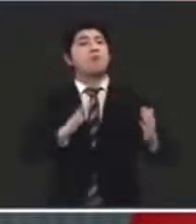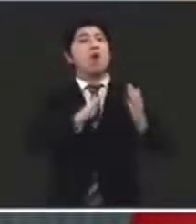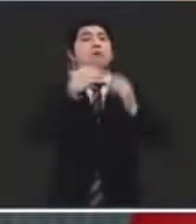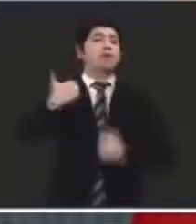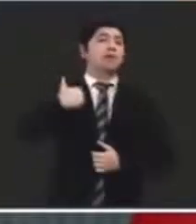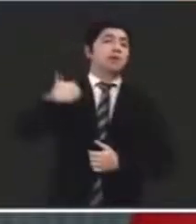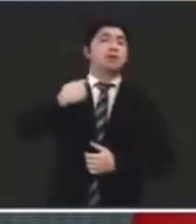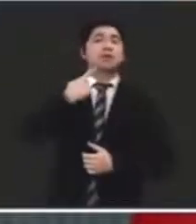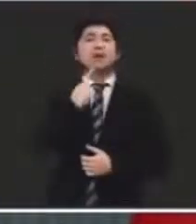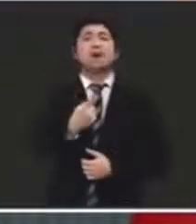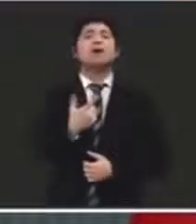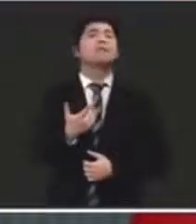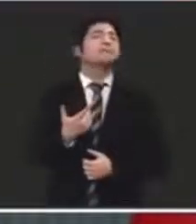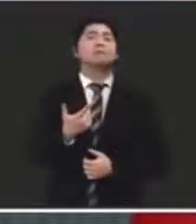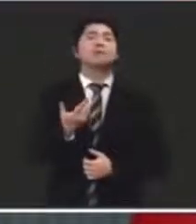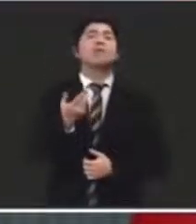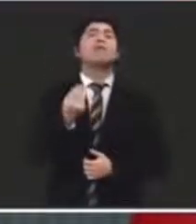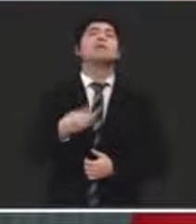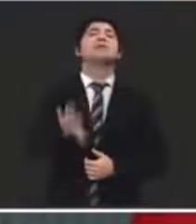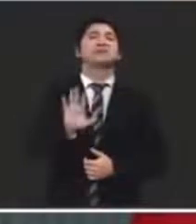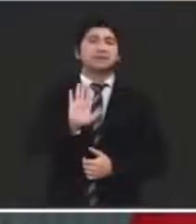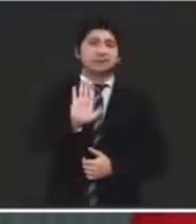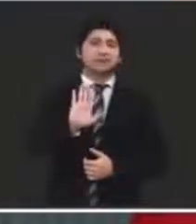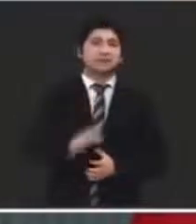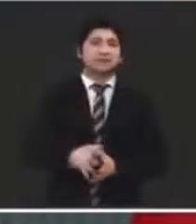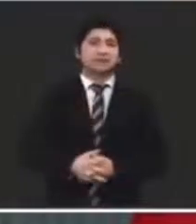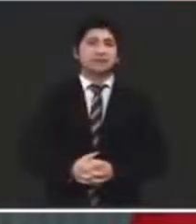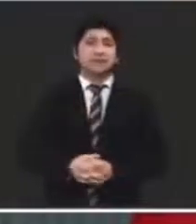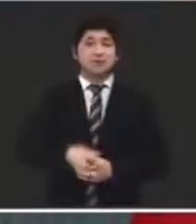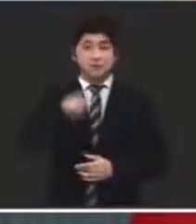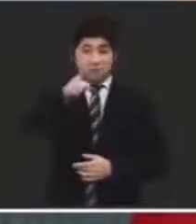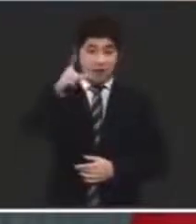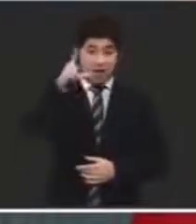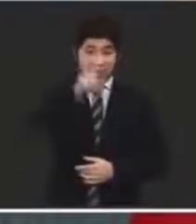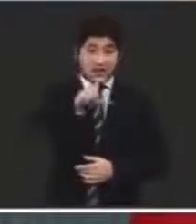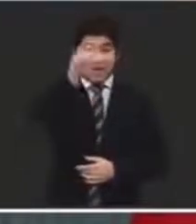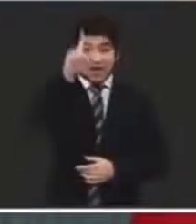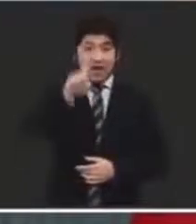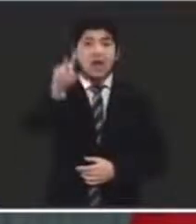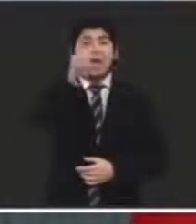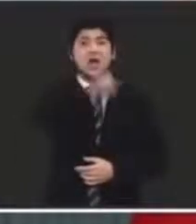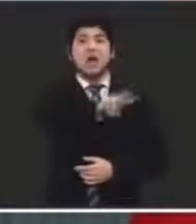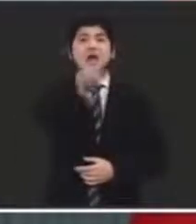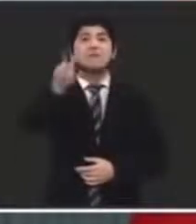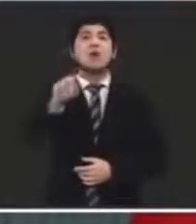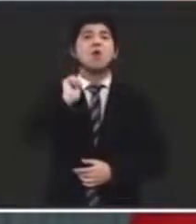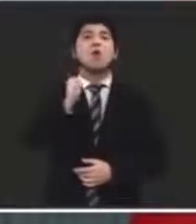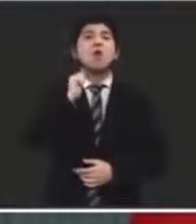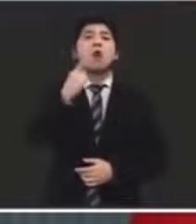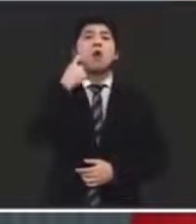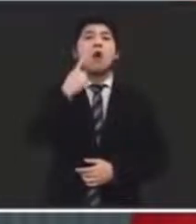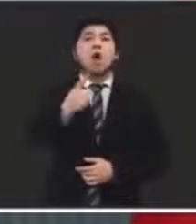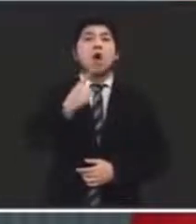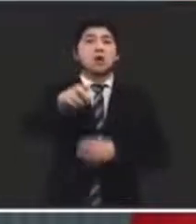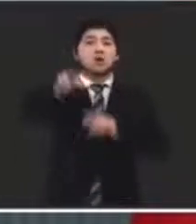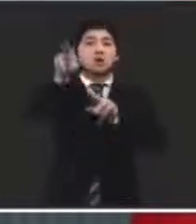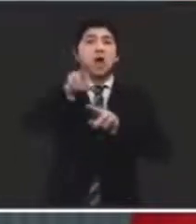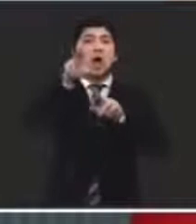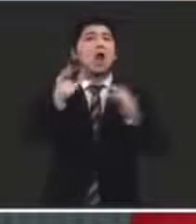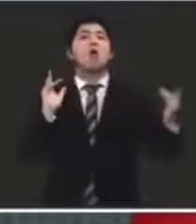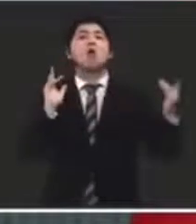demekle bir yere varamaz Bu ayın ilk 22 gününde Çanakkale